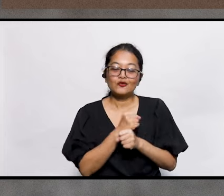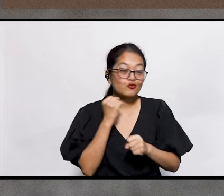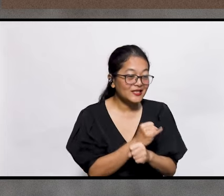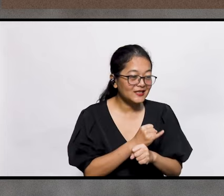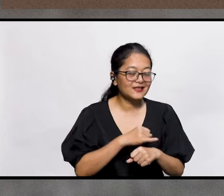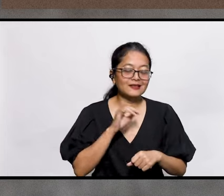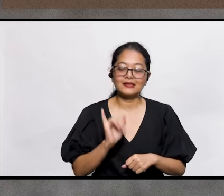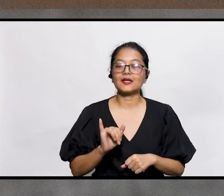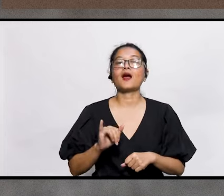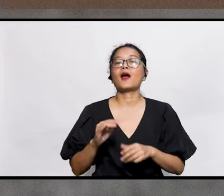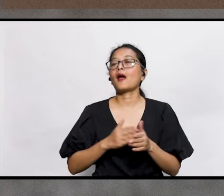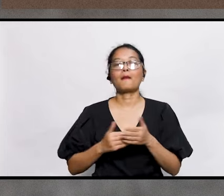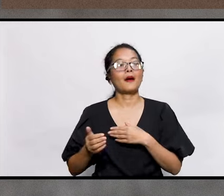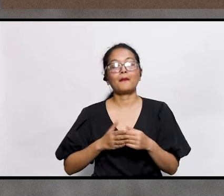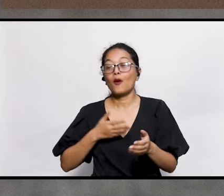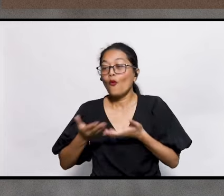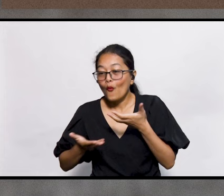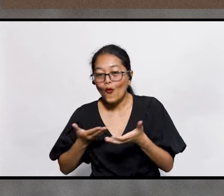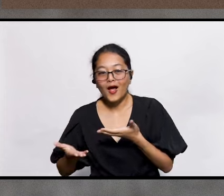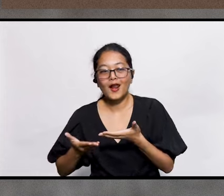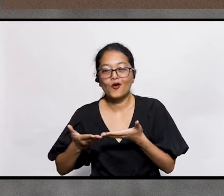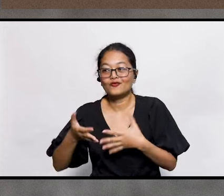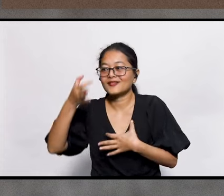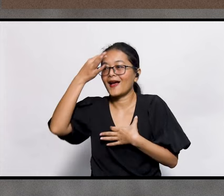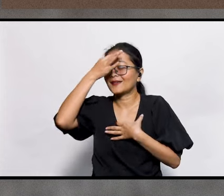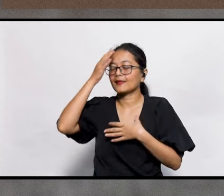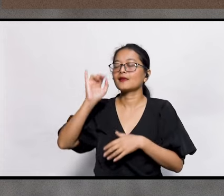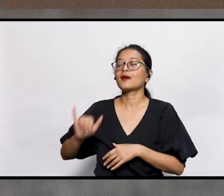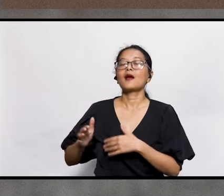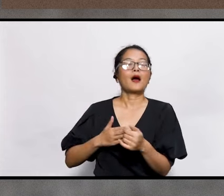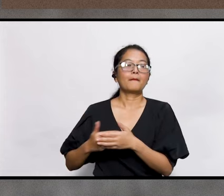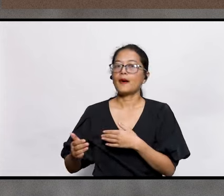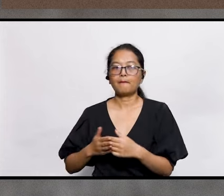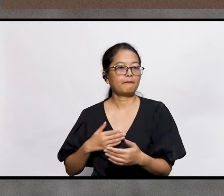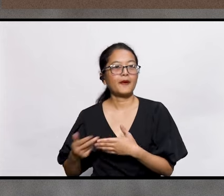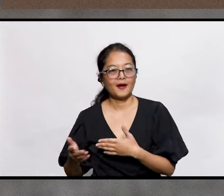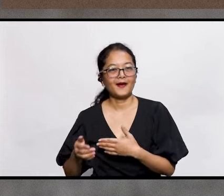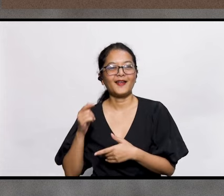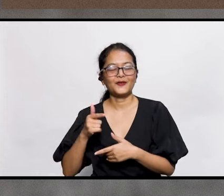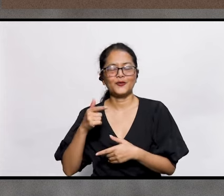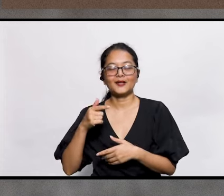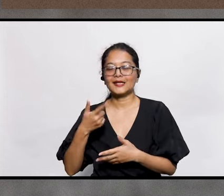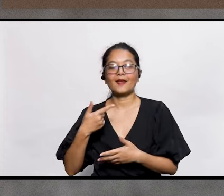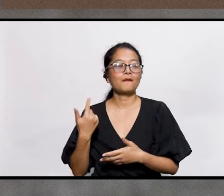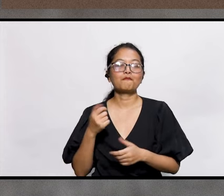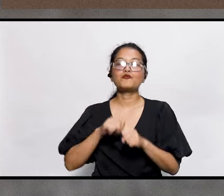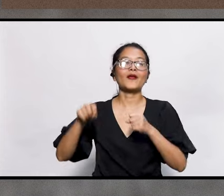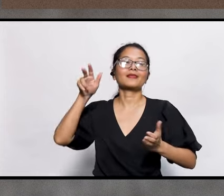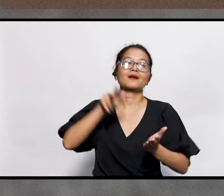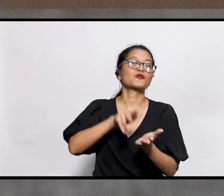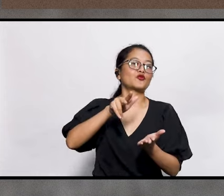sakit ada sebuah decision Pada waktu kita masuk di dalam realm of